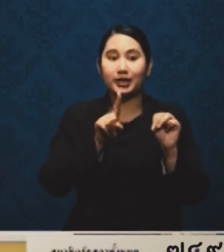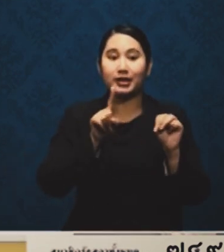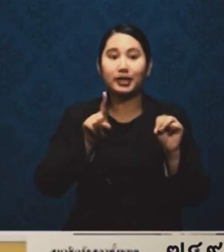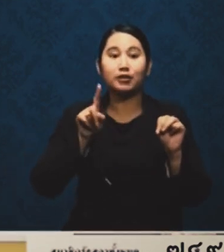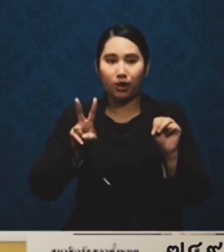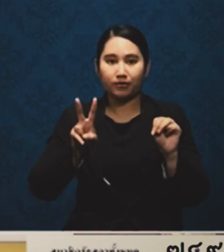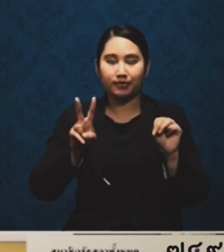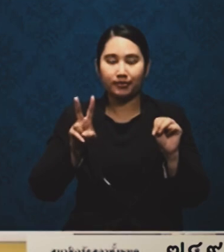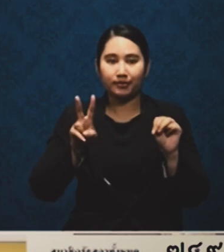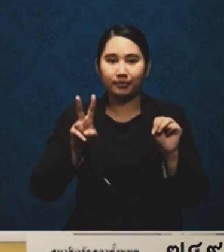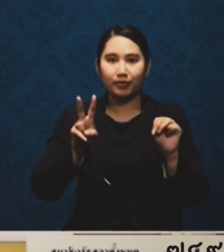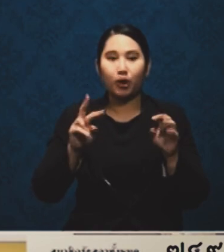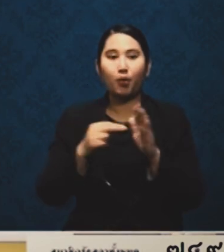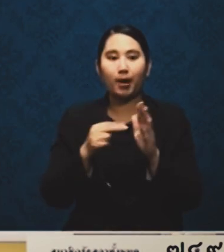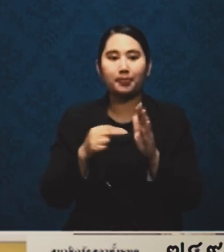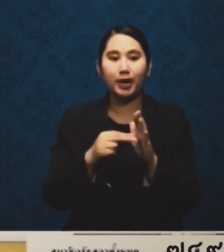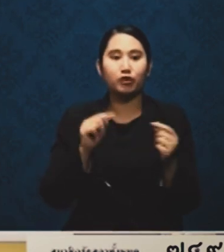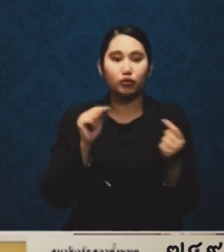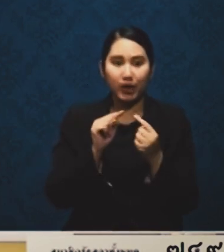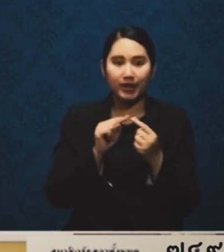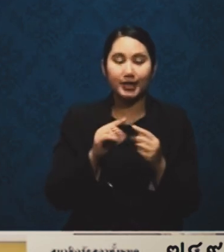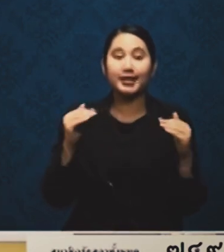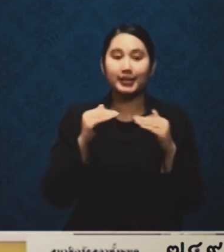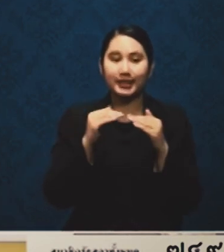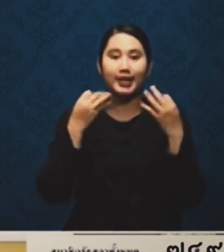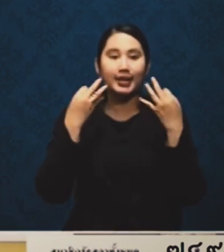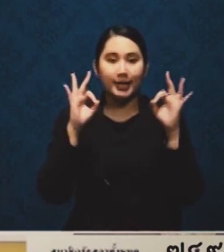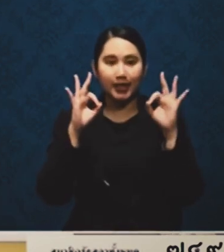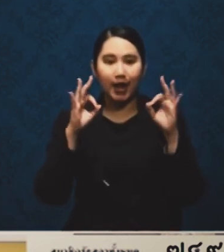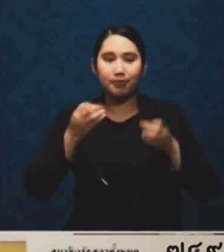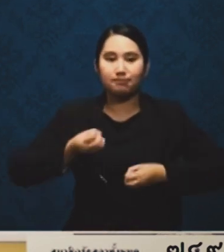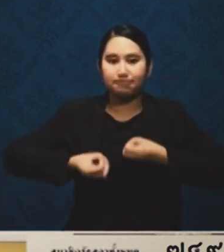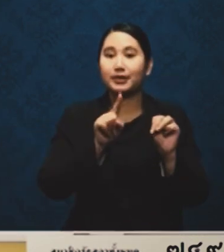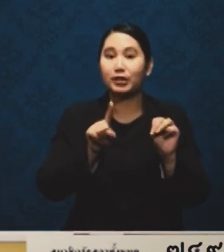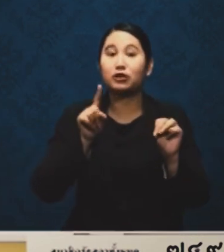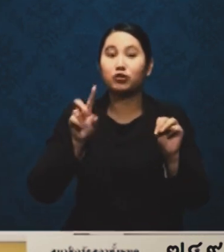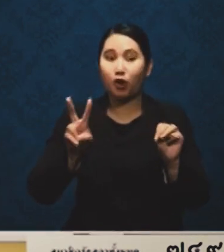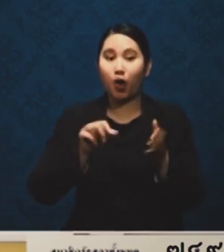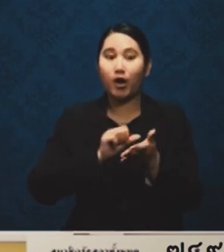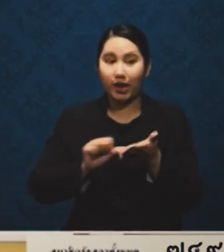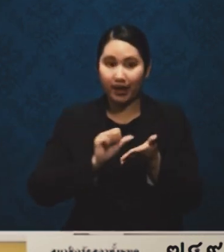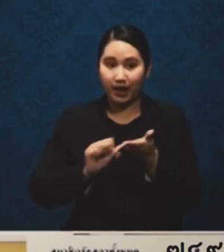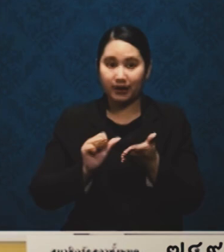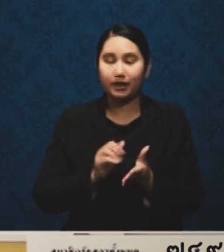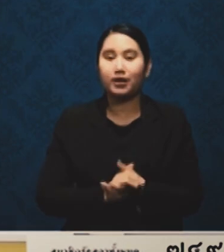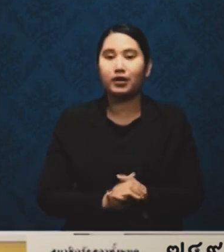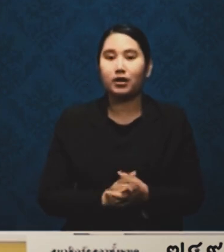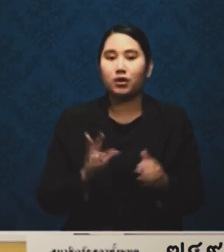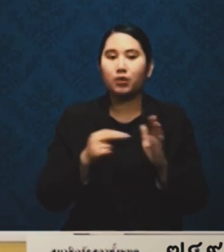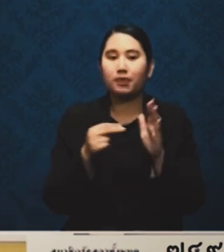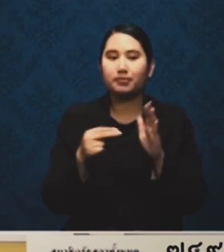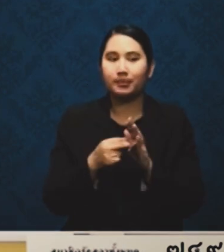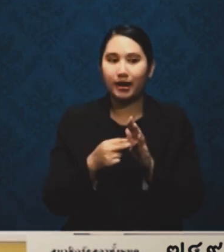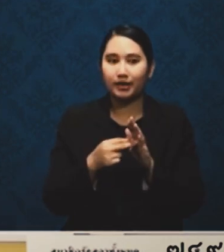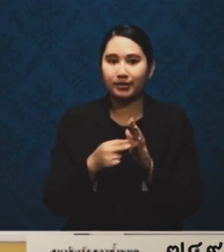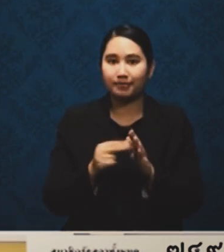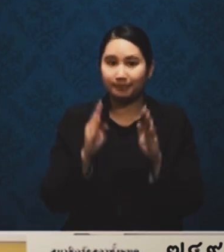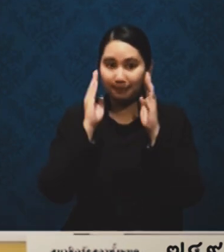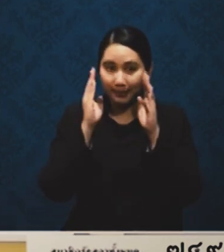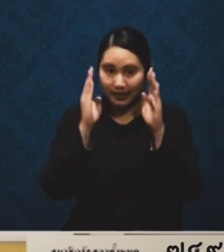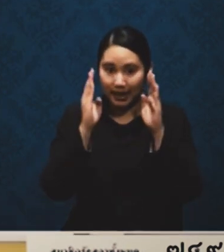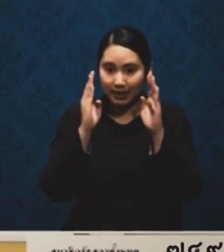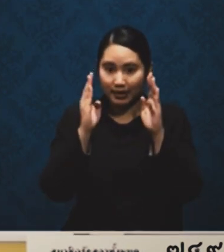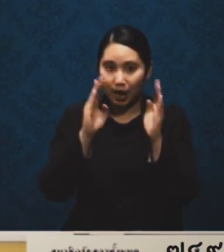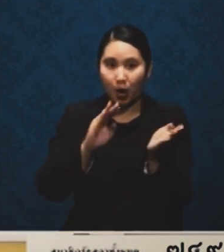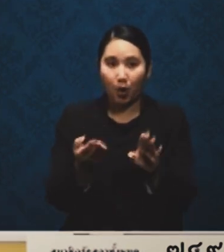สมดุลที่ดีขึ้นระหว่างการคุ้มครองสิทธิเสรีภาพในการแสดงออกของประชาชนเป็นข้อเสนอที่ไม่ได้มีเจตนาในการล้มล้างการ